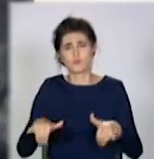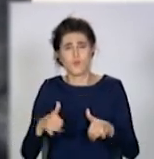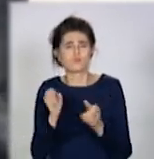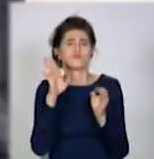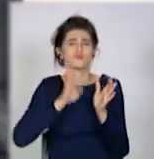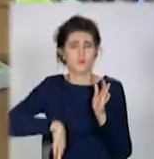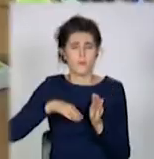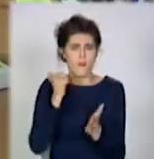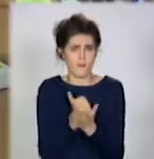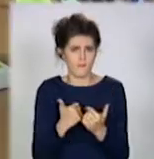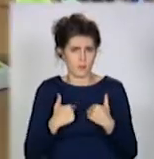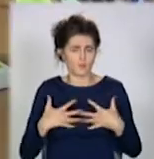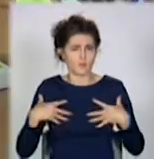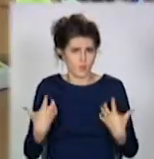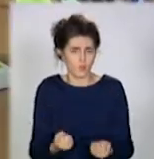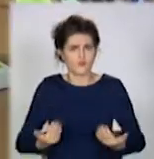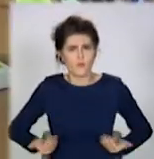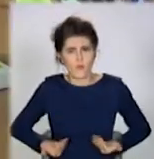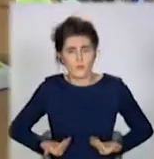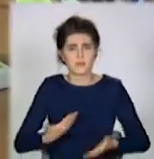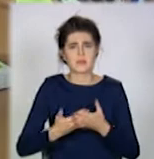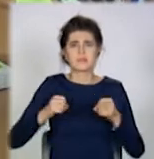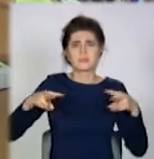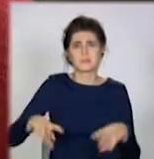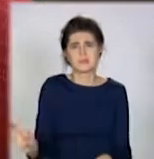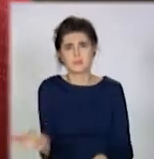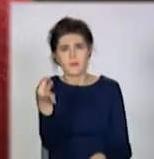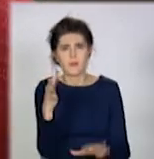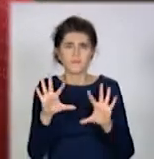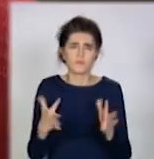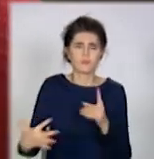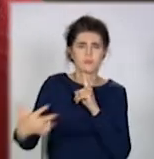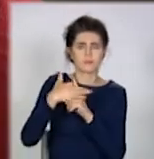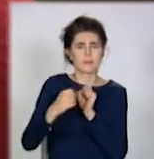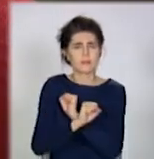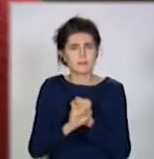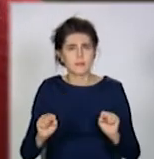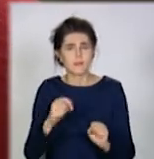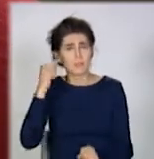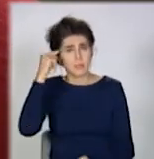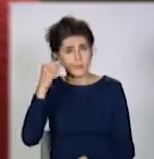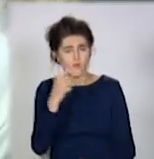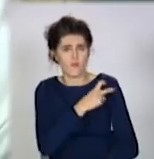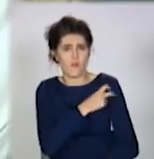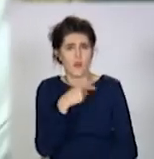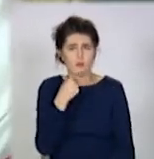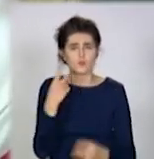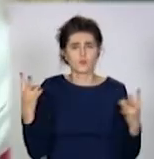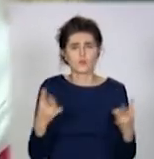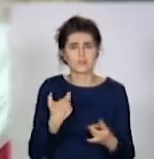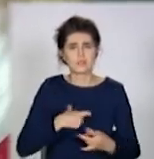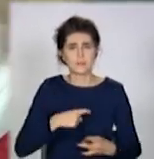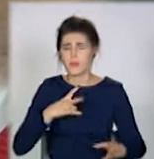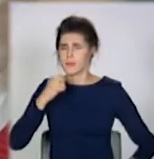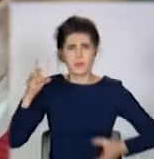остались живы, целы. Провокувати нападника не можна, бо він і так напружений, розповідає психолог. Тому треба не панікувати та збити